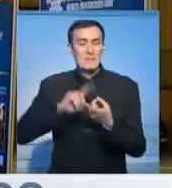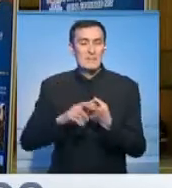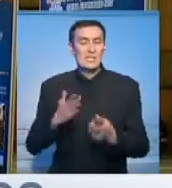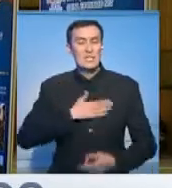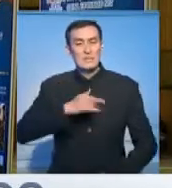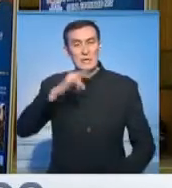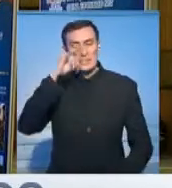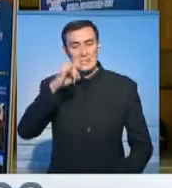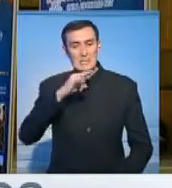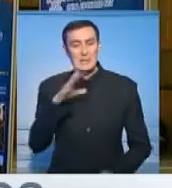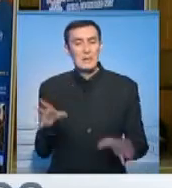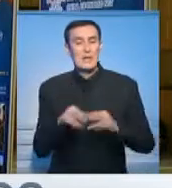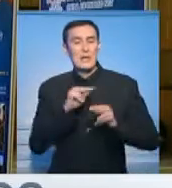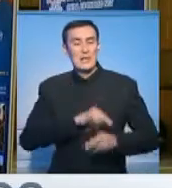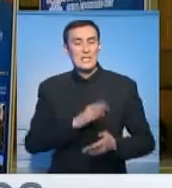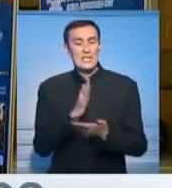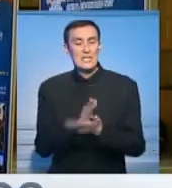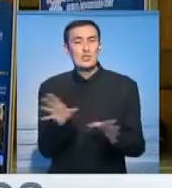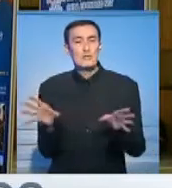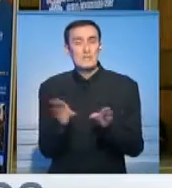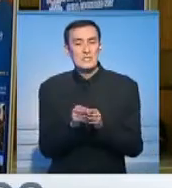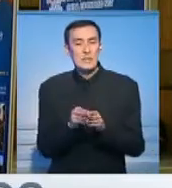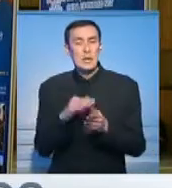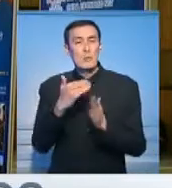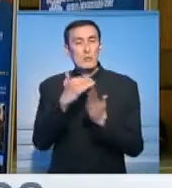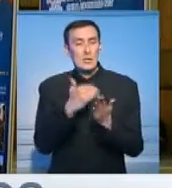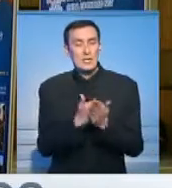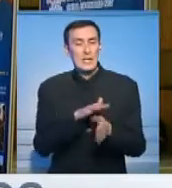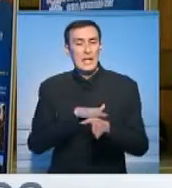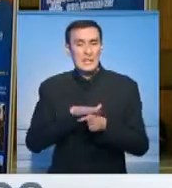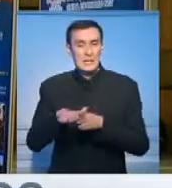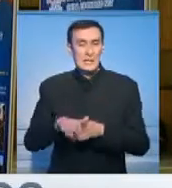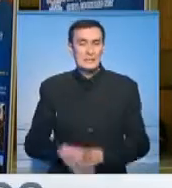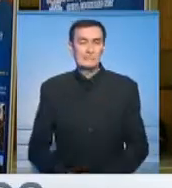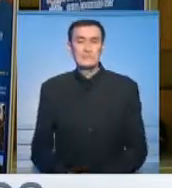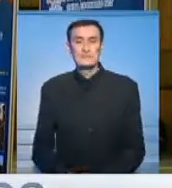казахстанскими коллегами. Есть совместные проекты для реализации.